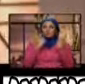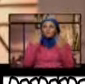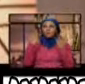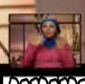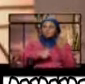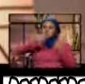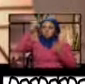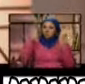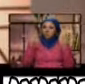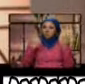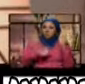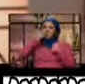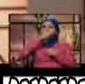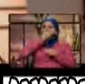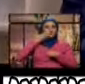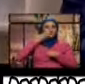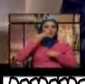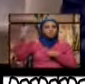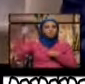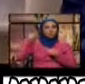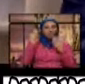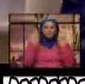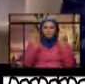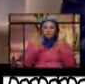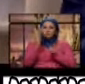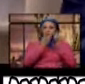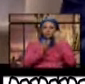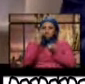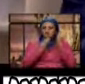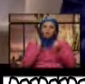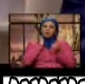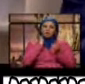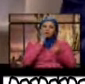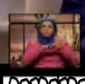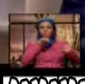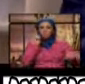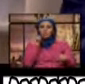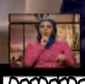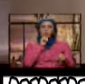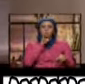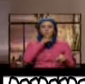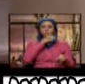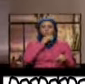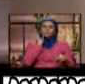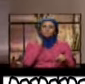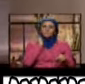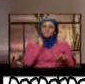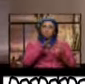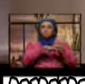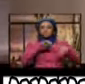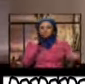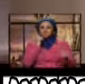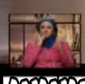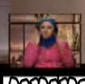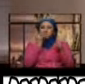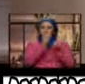ودعاءنا، واغفر بفضلك زللنا وآثامنا، واعتق من النيران رقابنا ورقاب ابائنا وامهاتنا. اكرمنا ولا تهنا، اعطنا